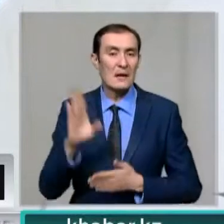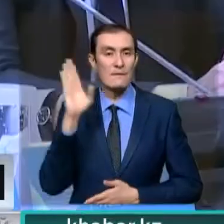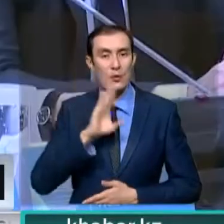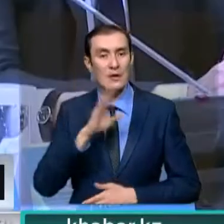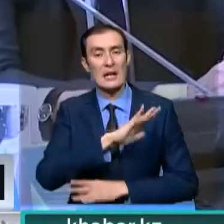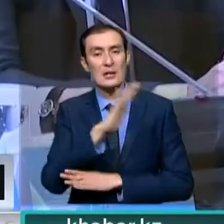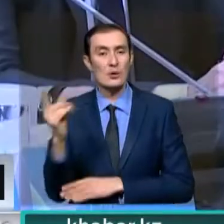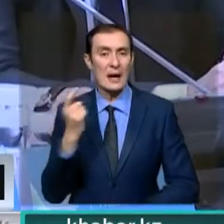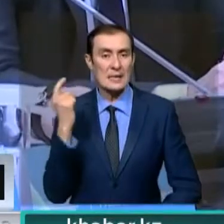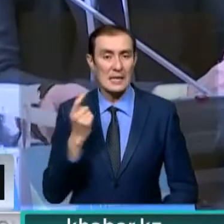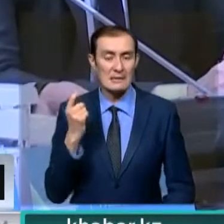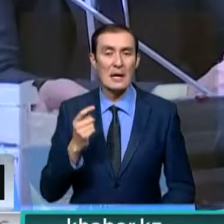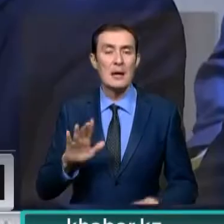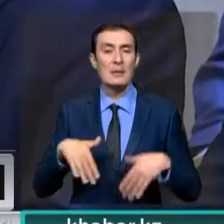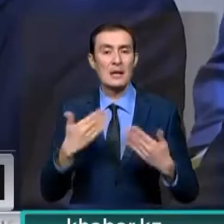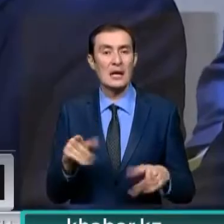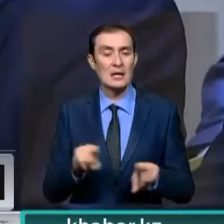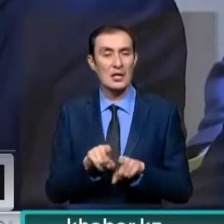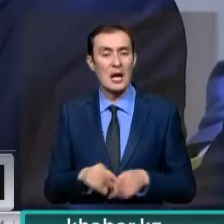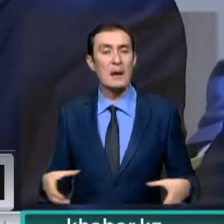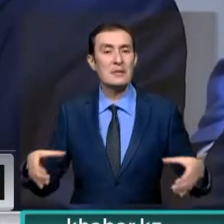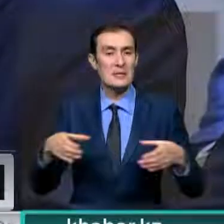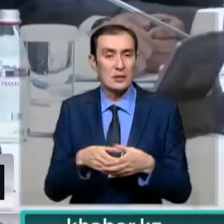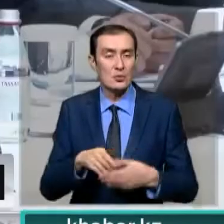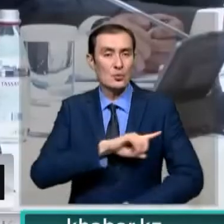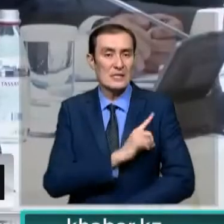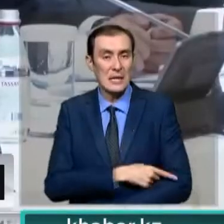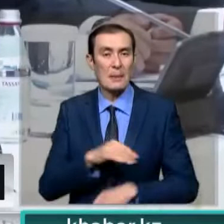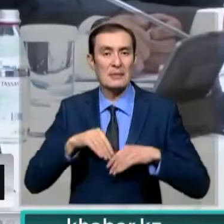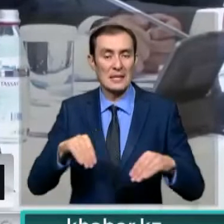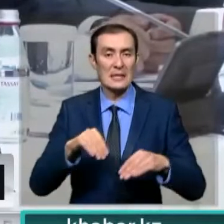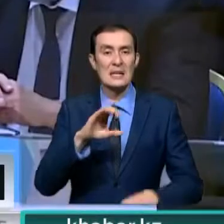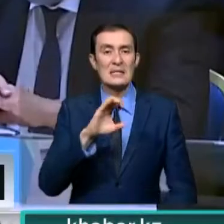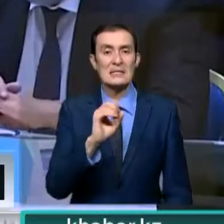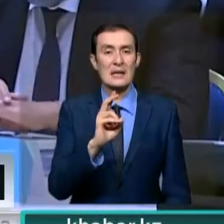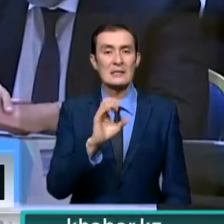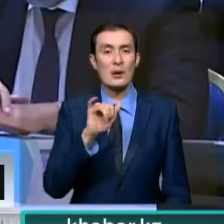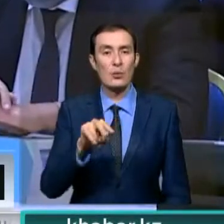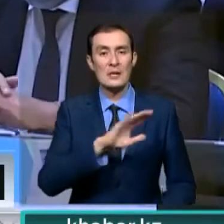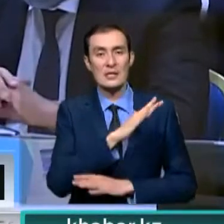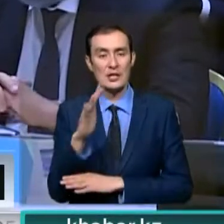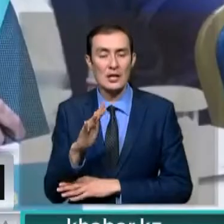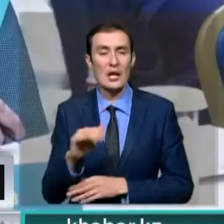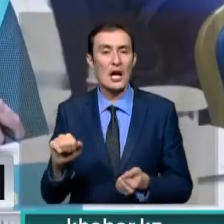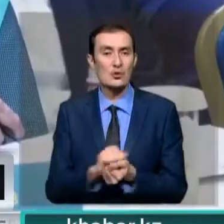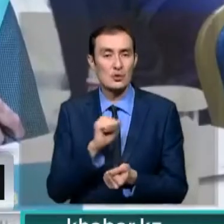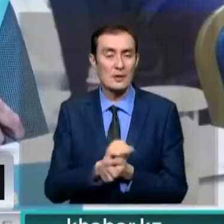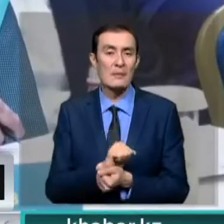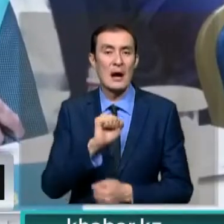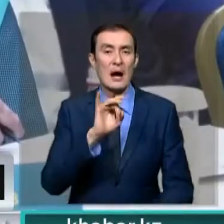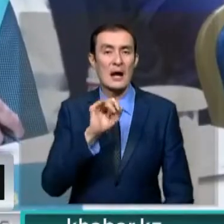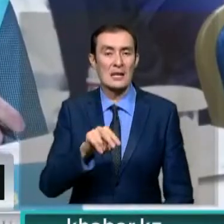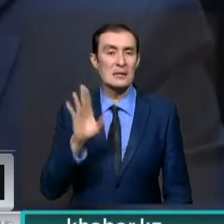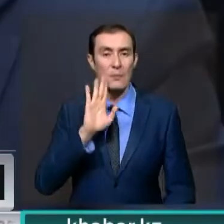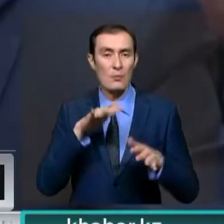водного и лесного хозяйства а также Он предложил объединить усилия по посадке саксаул новых насаждений на сушёном дне